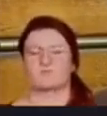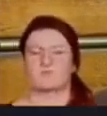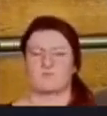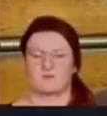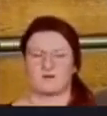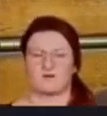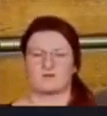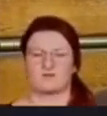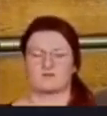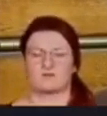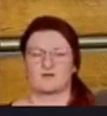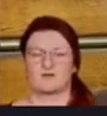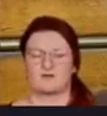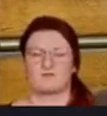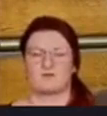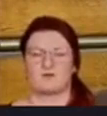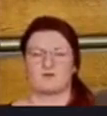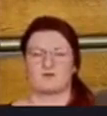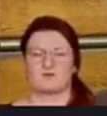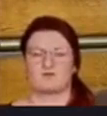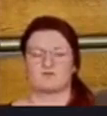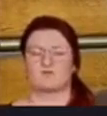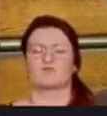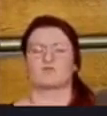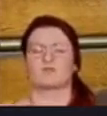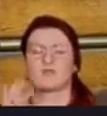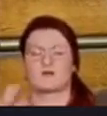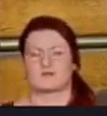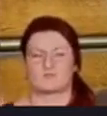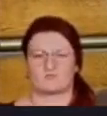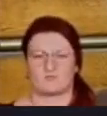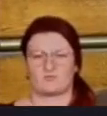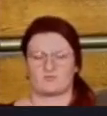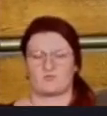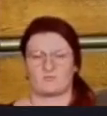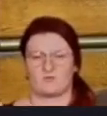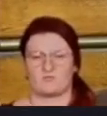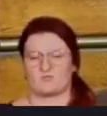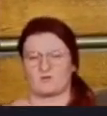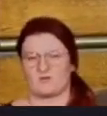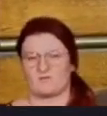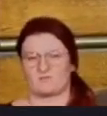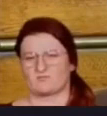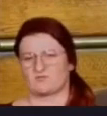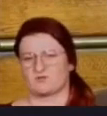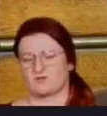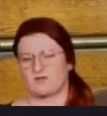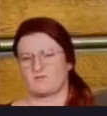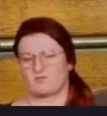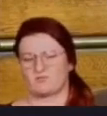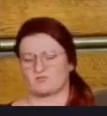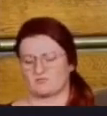i egzekwujcie. To, co 4 lata temu zrobiliście, to było, nie dziękuję wiem, przypadkowo. To już jest poza